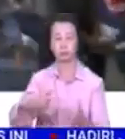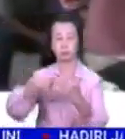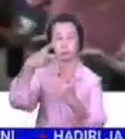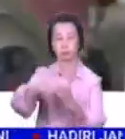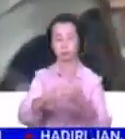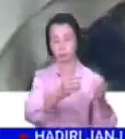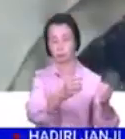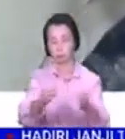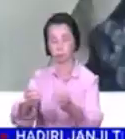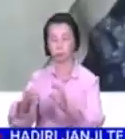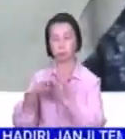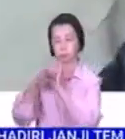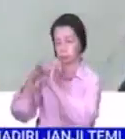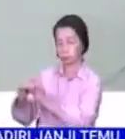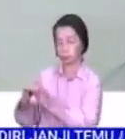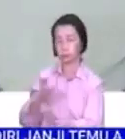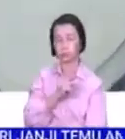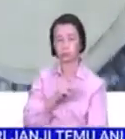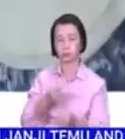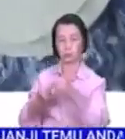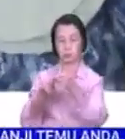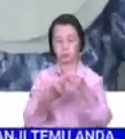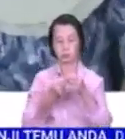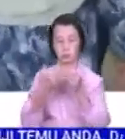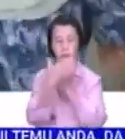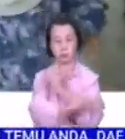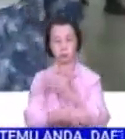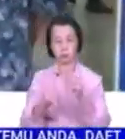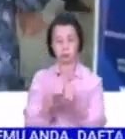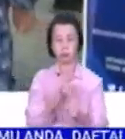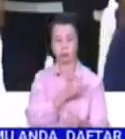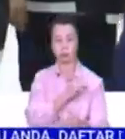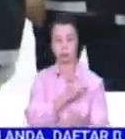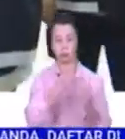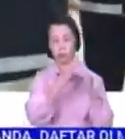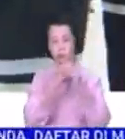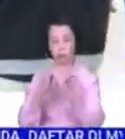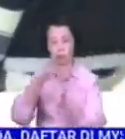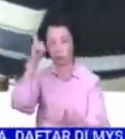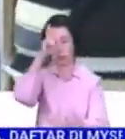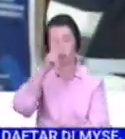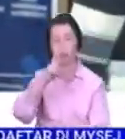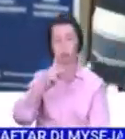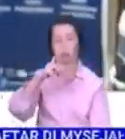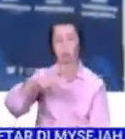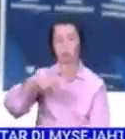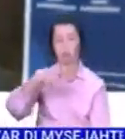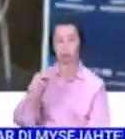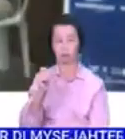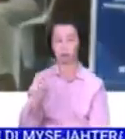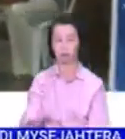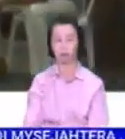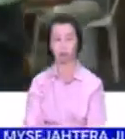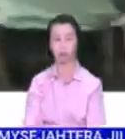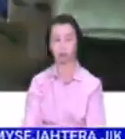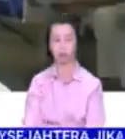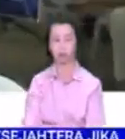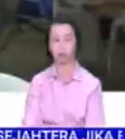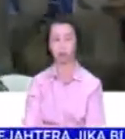Program dianjur hasil kerjasama Kementerian Perpaduan Negara bersama Kementerian Perumahan dan Kerajaan Tempatan.